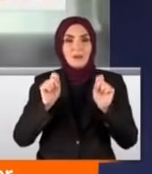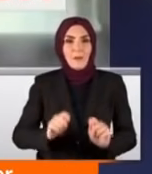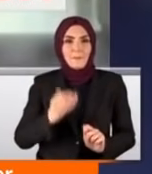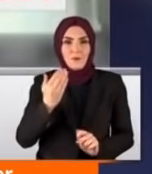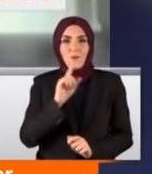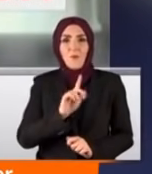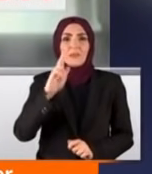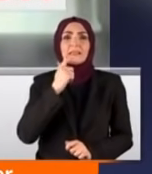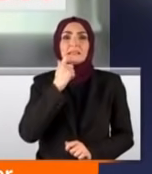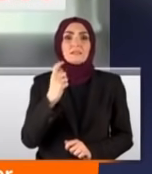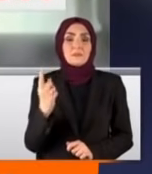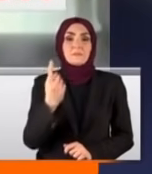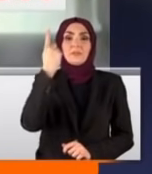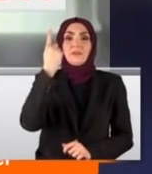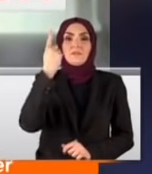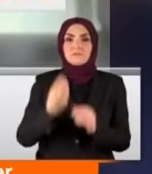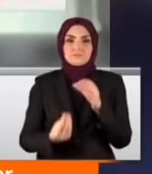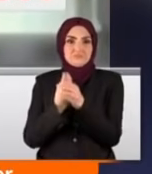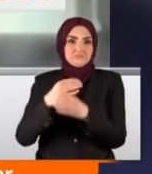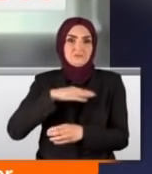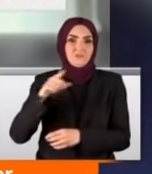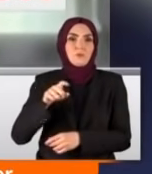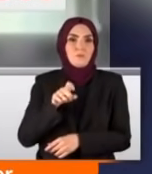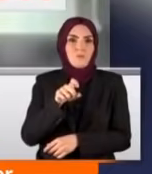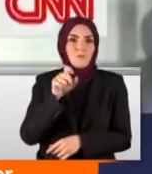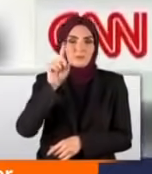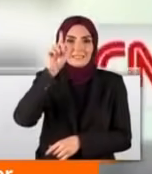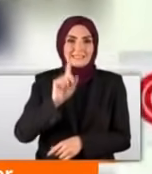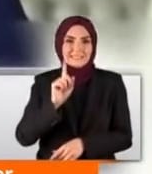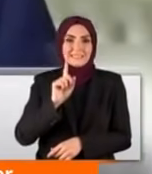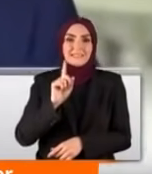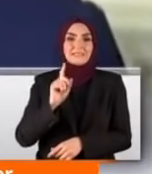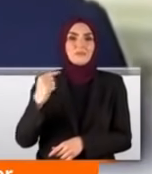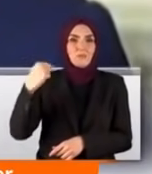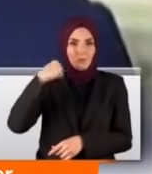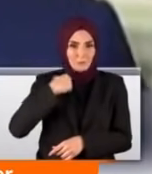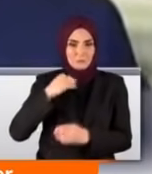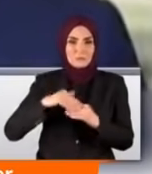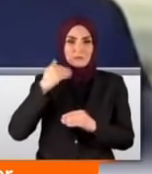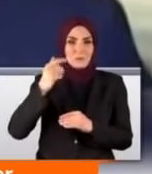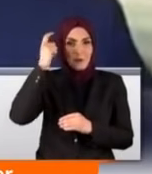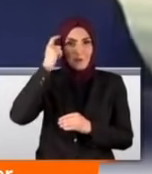böceği önce ceketine kondu, sonra başına doğru tırmanmaya başladı. Okay.